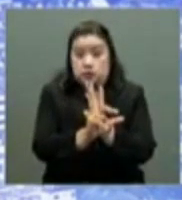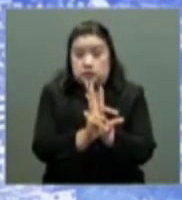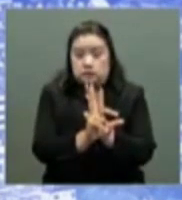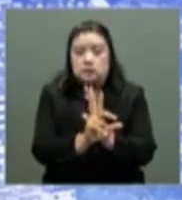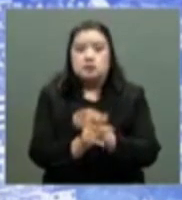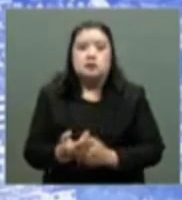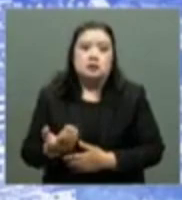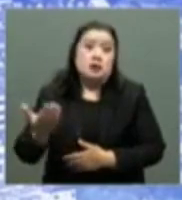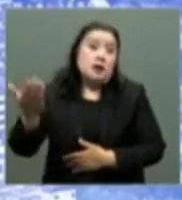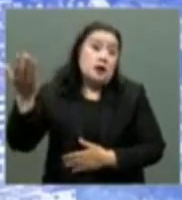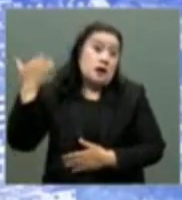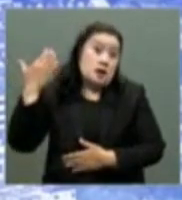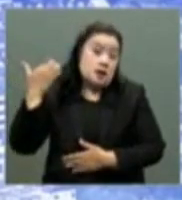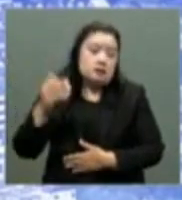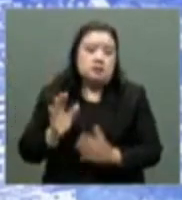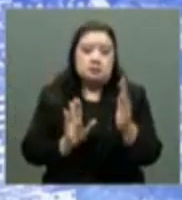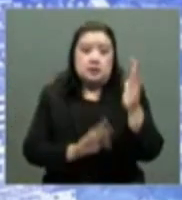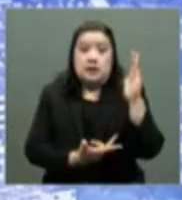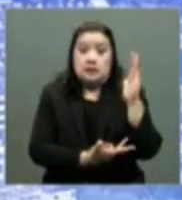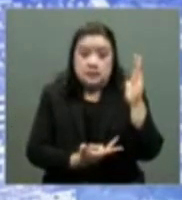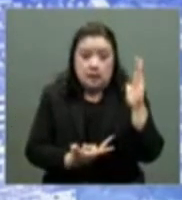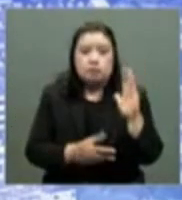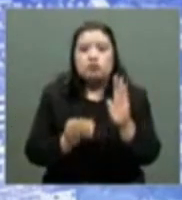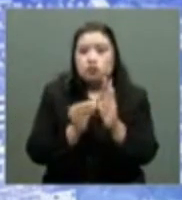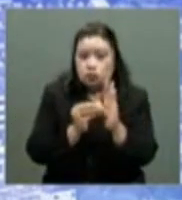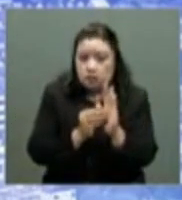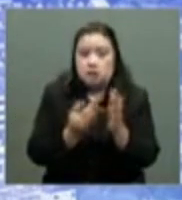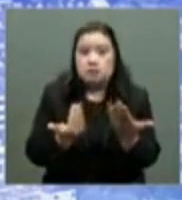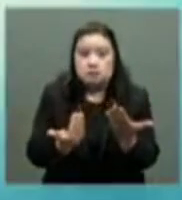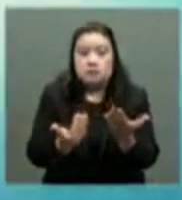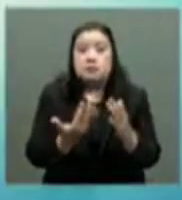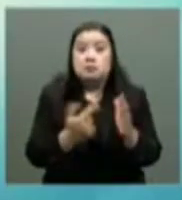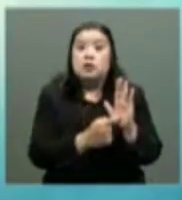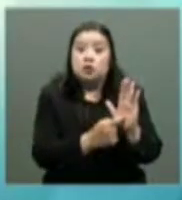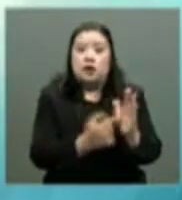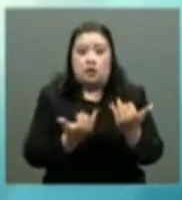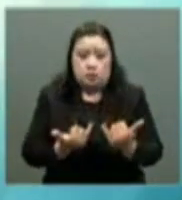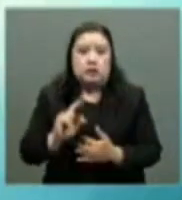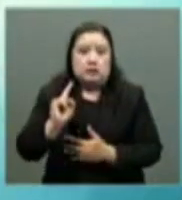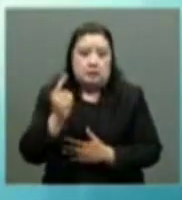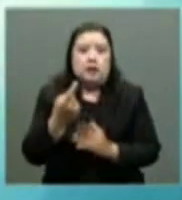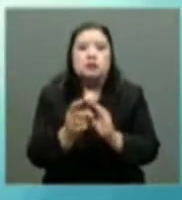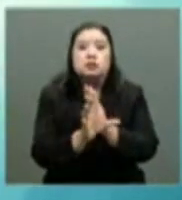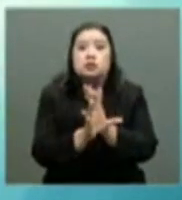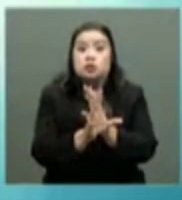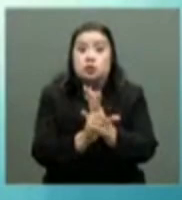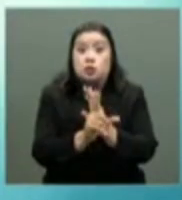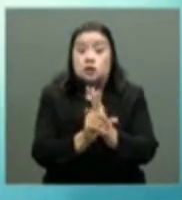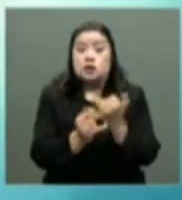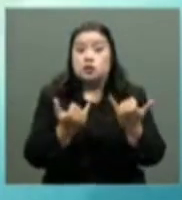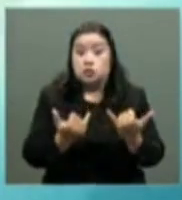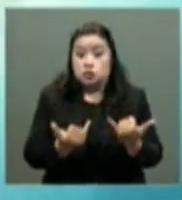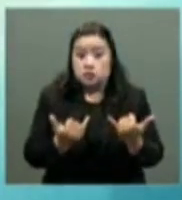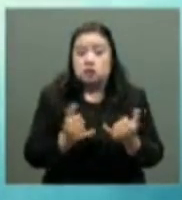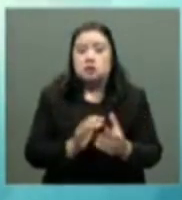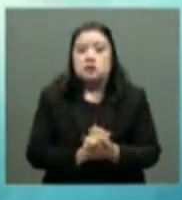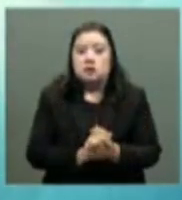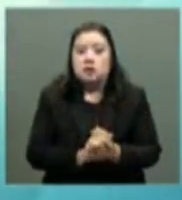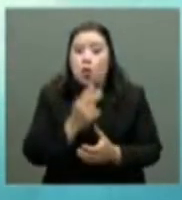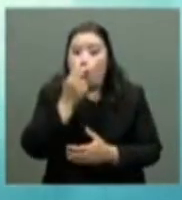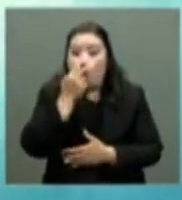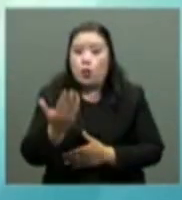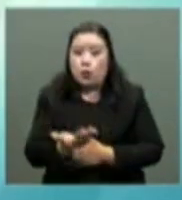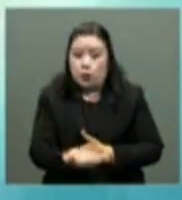อนนี้เราใช้3จังหวัดชายแดนใต้บ้างกรุงเทพบ้างตอนนี้มาดูที่ชลบุรีอีกทีหนึ่งนะครับชลบุรีมีลักษณะ